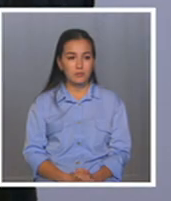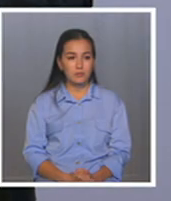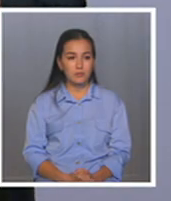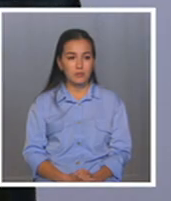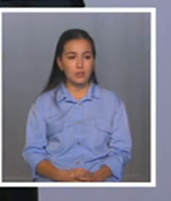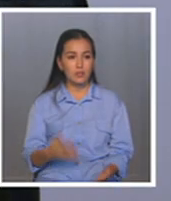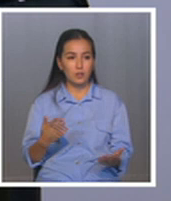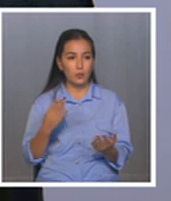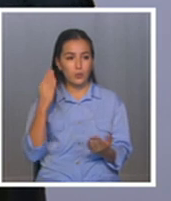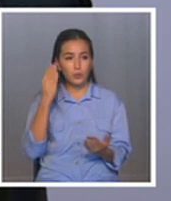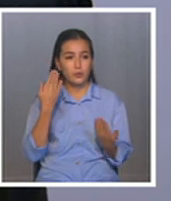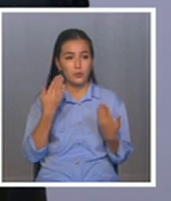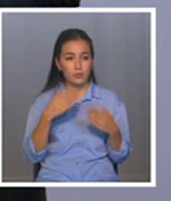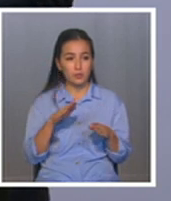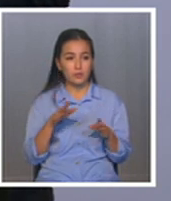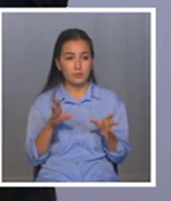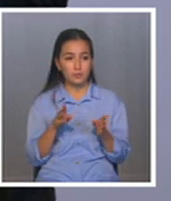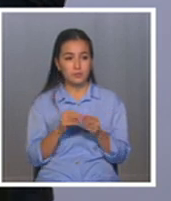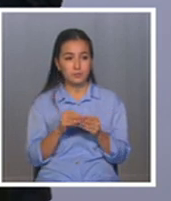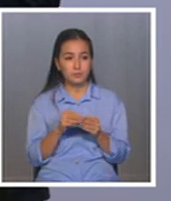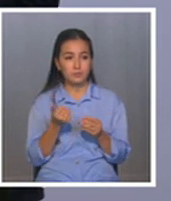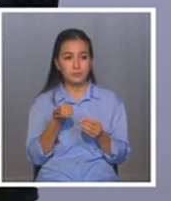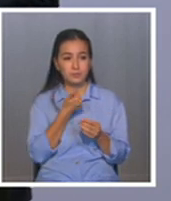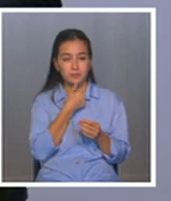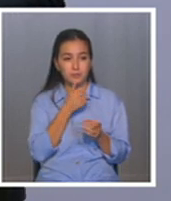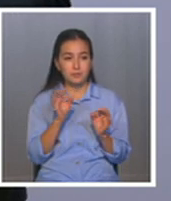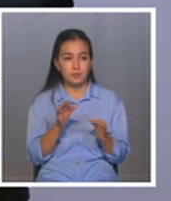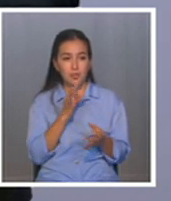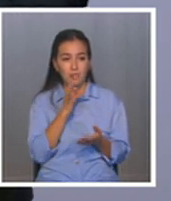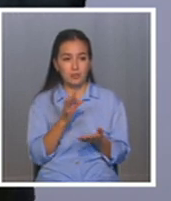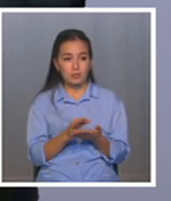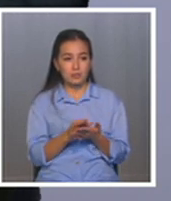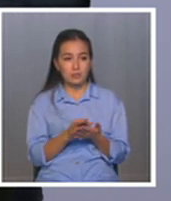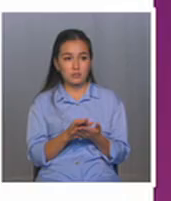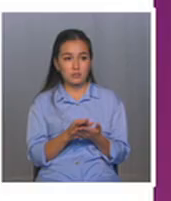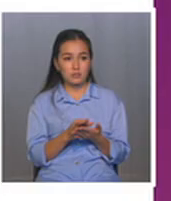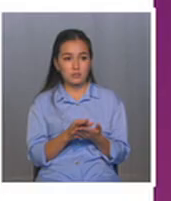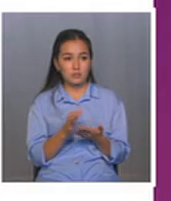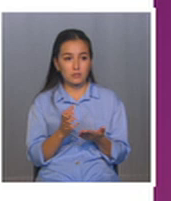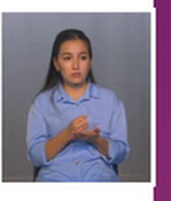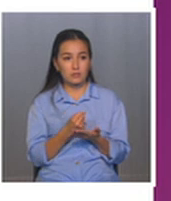Ойларымызды сабақтасақ, онда дұрыс жауаптарына назар аударайық.